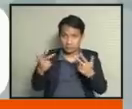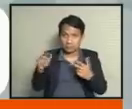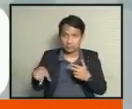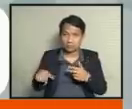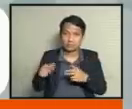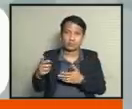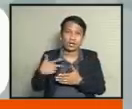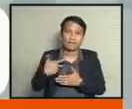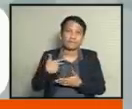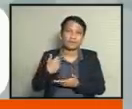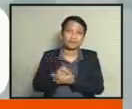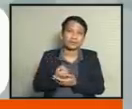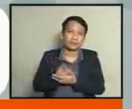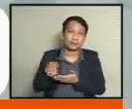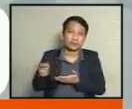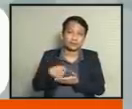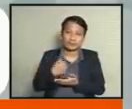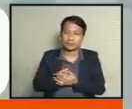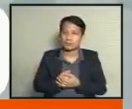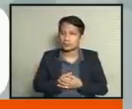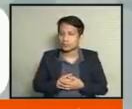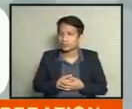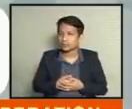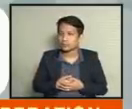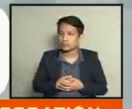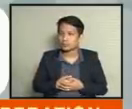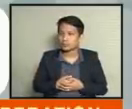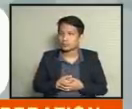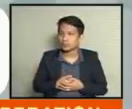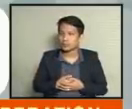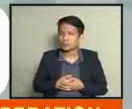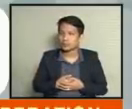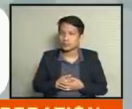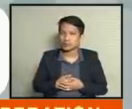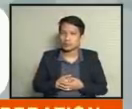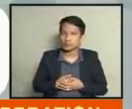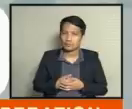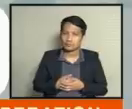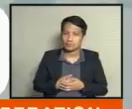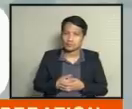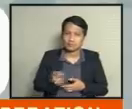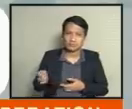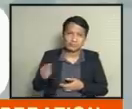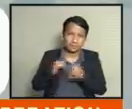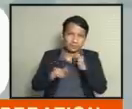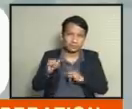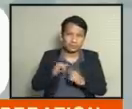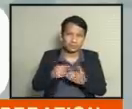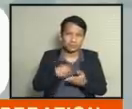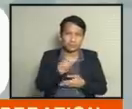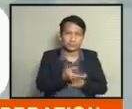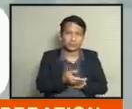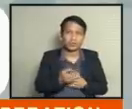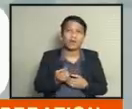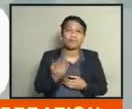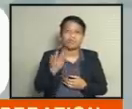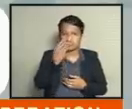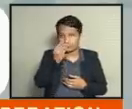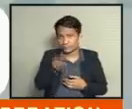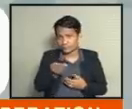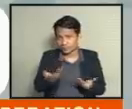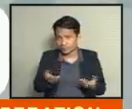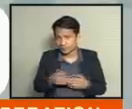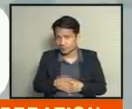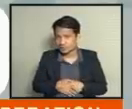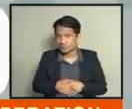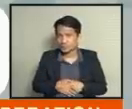kayo kumikita rin? Pag nagsasabong, ganun din po. Sa tagay, sa inuman lang po napupunta, bibigyan ka lang po ng magkano.